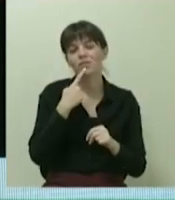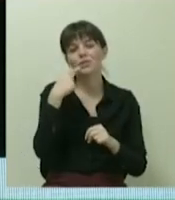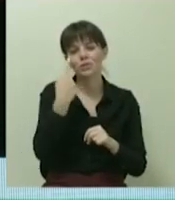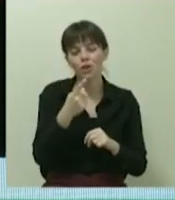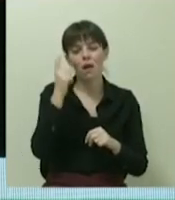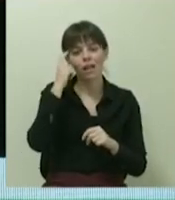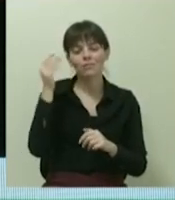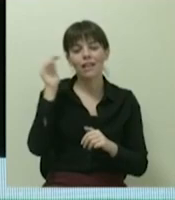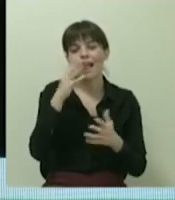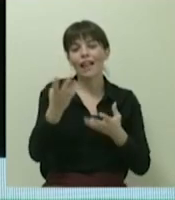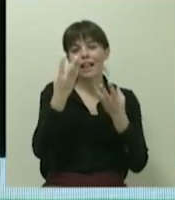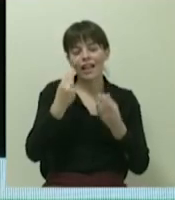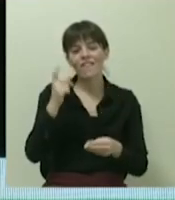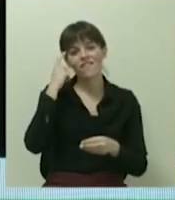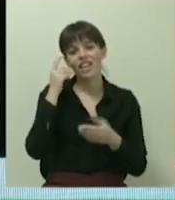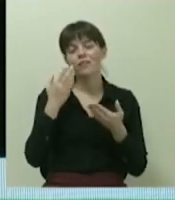gelen en iyi fikir bu oldu.